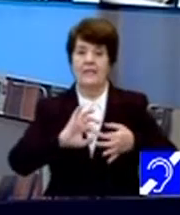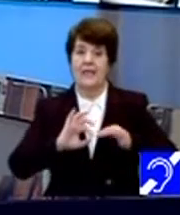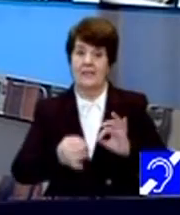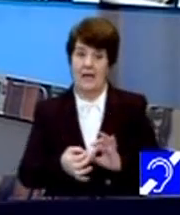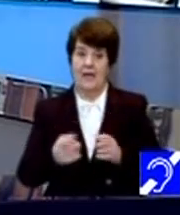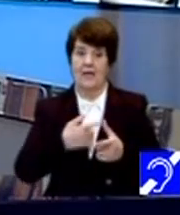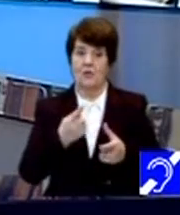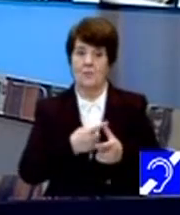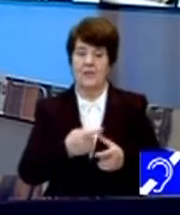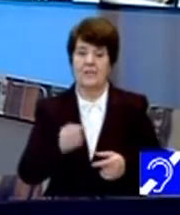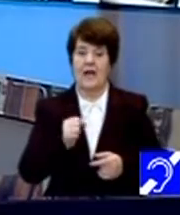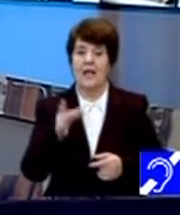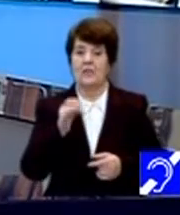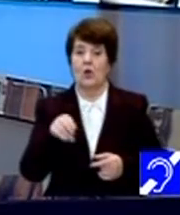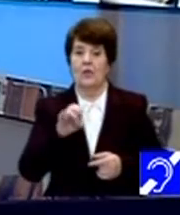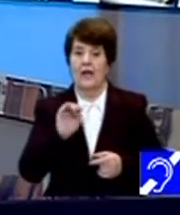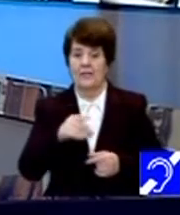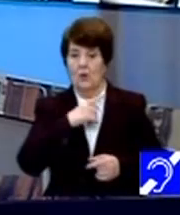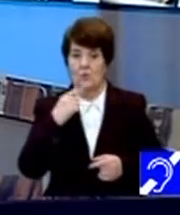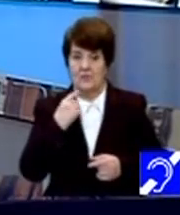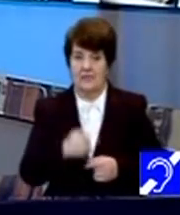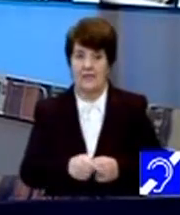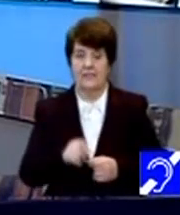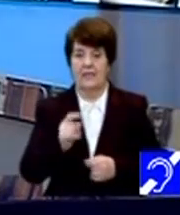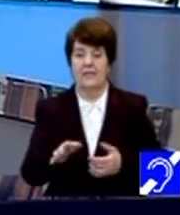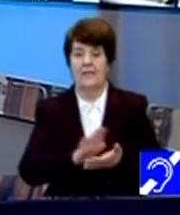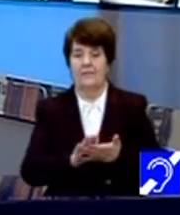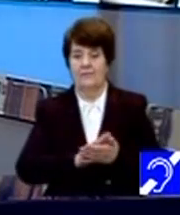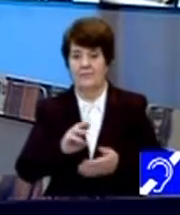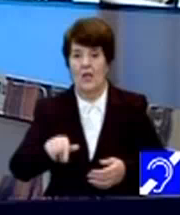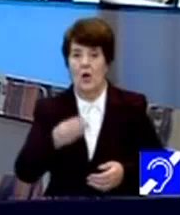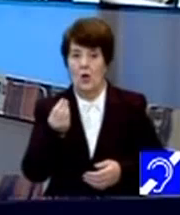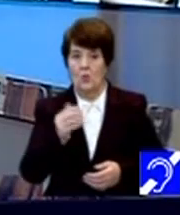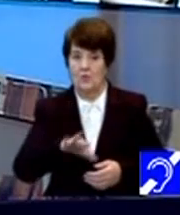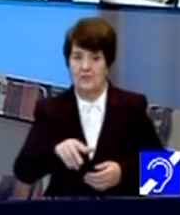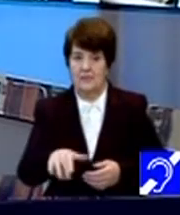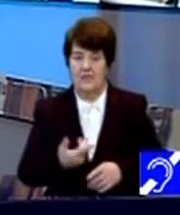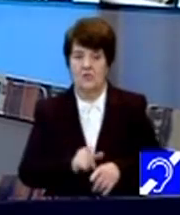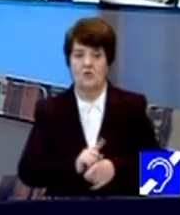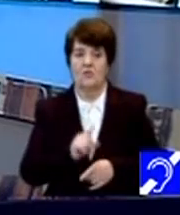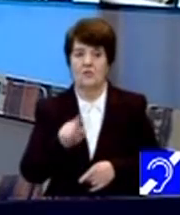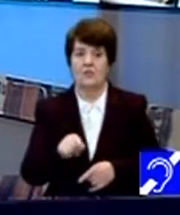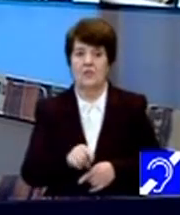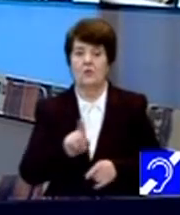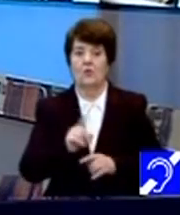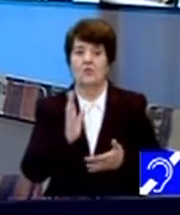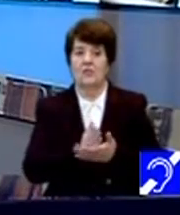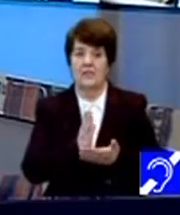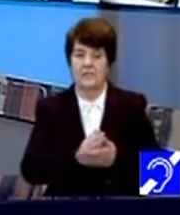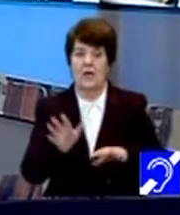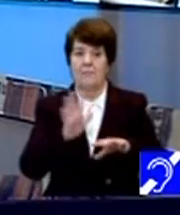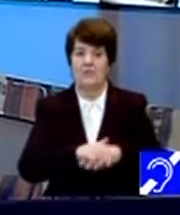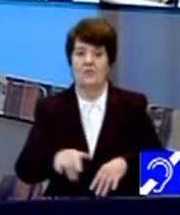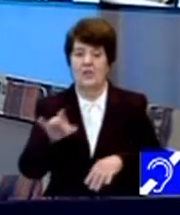Noi detalii în cazul așa numitului Landromat rusesc, o operațiune de rezonanță de spălare a banilor rusești în care ar fi implicați mai mulți judecători